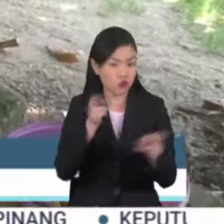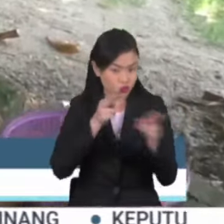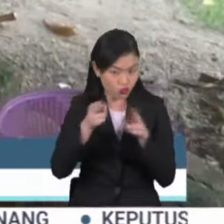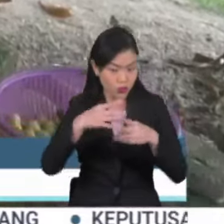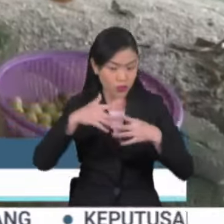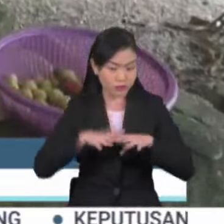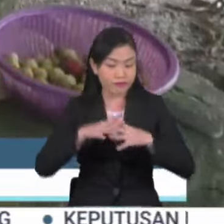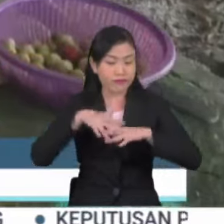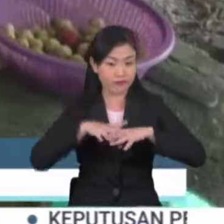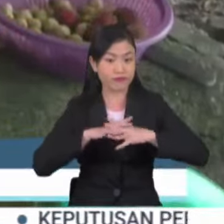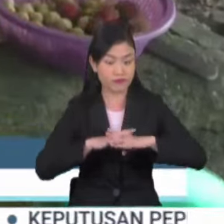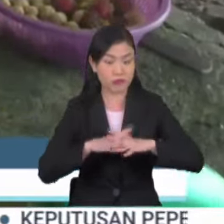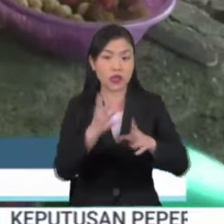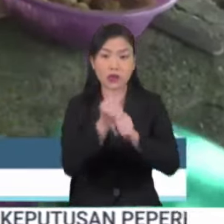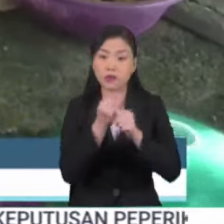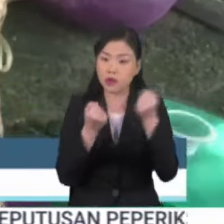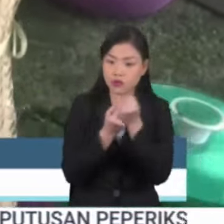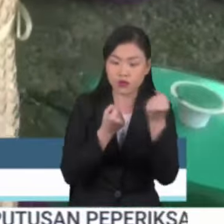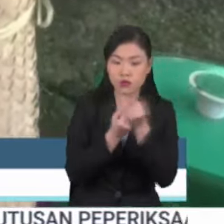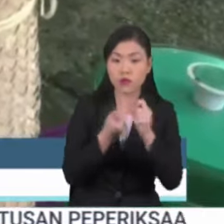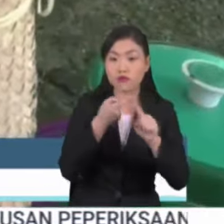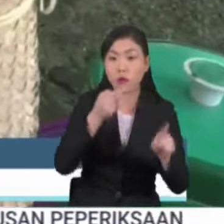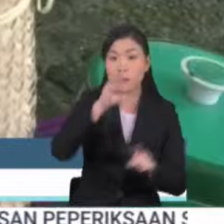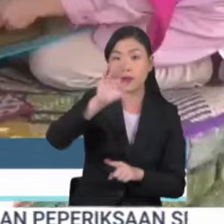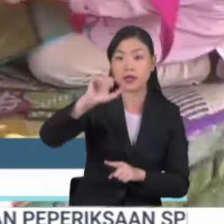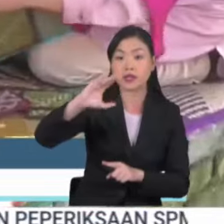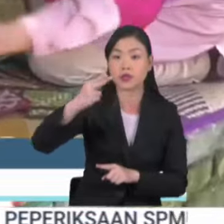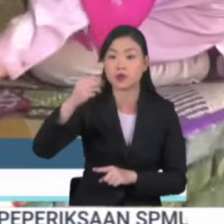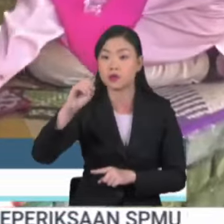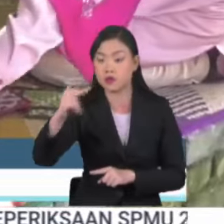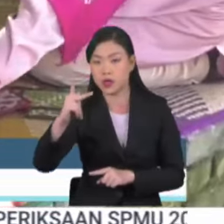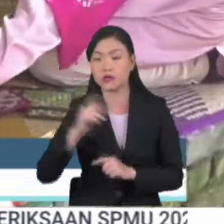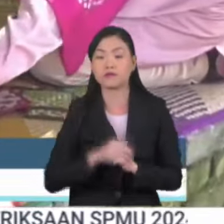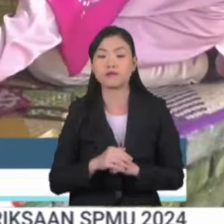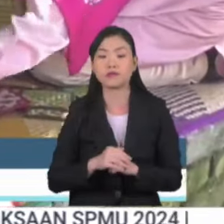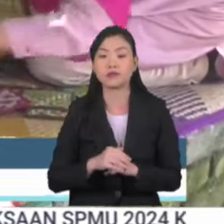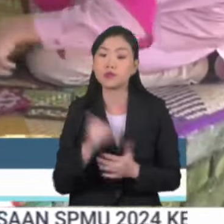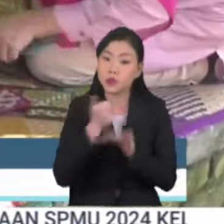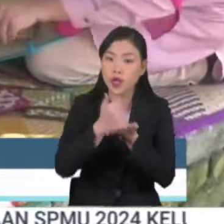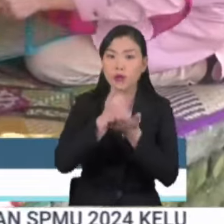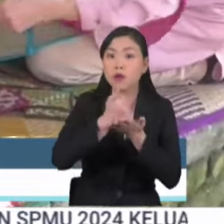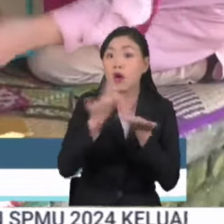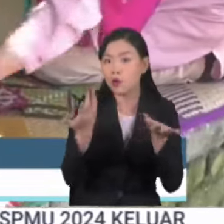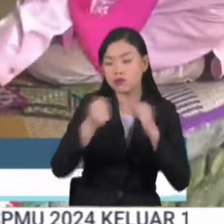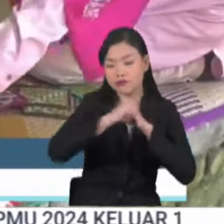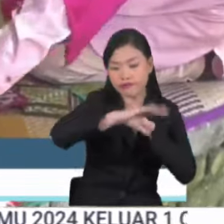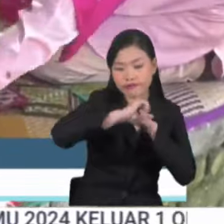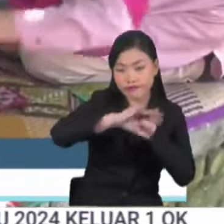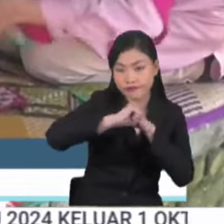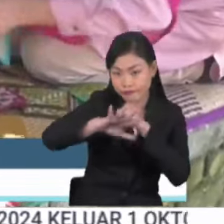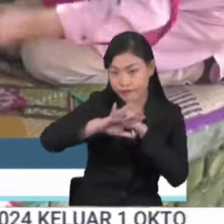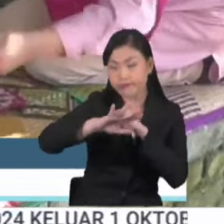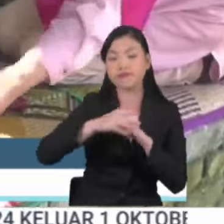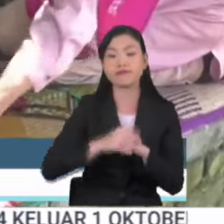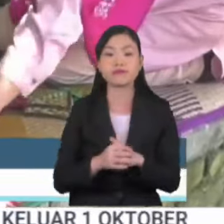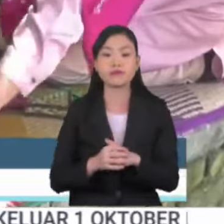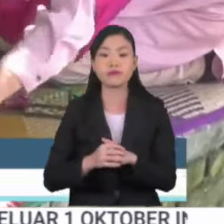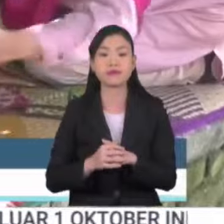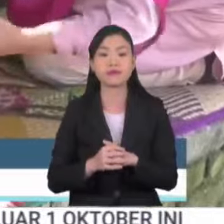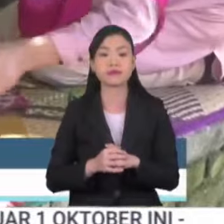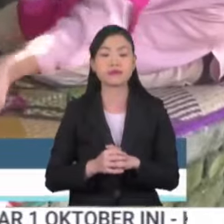mendapat sokongan komuniti kraft pacok. Komuniti ini berfungsi membantu pemasaran produk kraft tangan berkenaan.